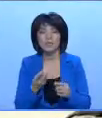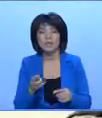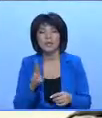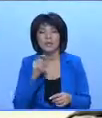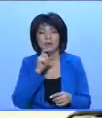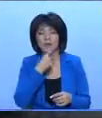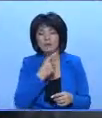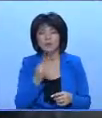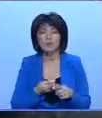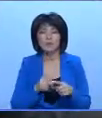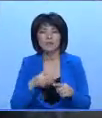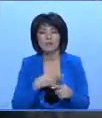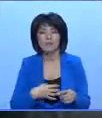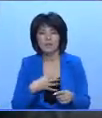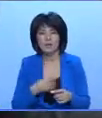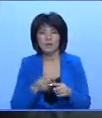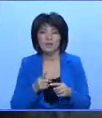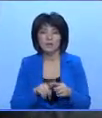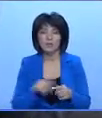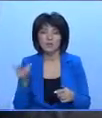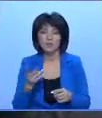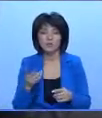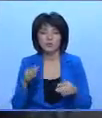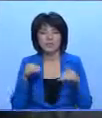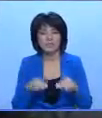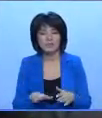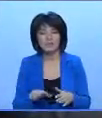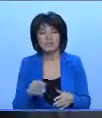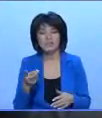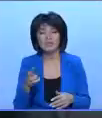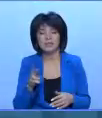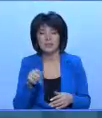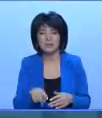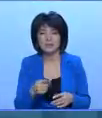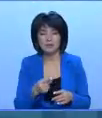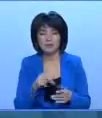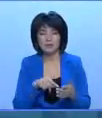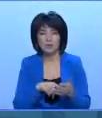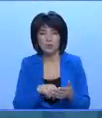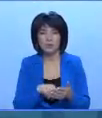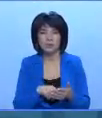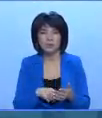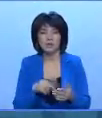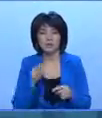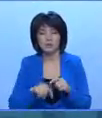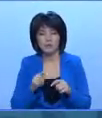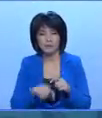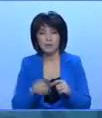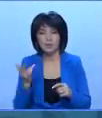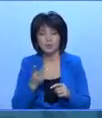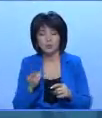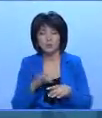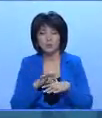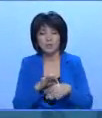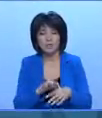қажет ететіні құпия емес. Сондықтан бақылаушы органдар дәл осы салаға ерекше назар аударатыны түсінікті. Алайда тексеру мен бақылау жасанды болмау